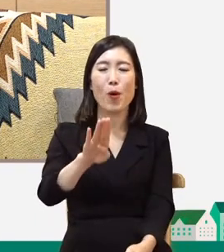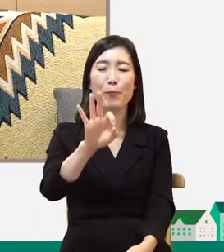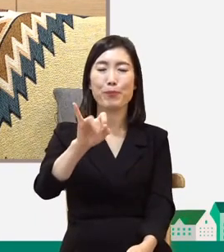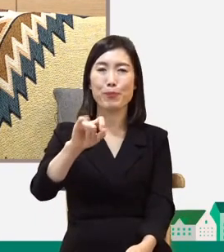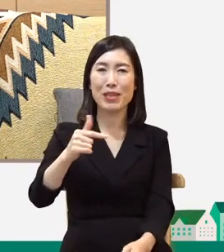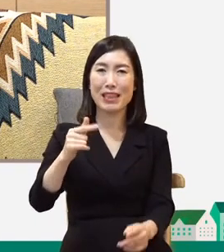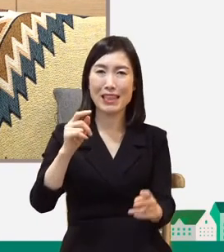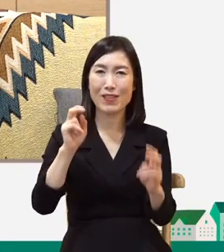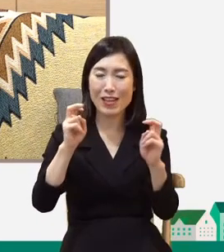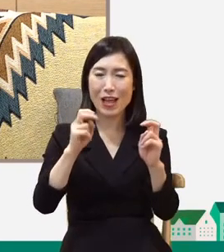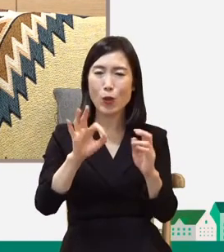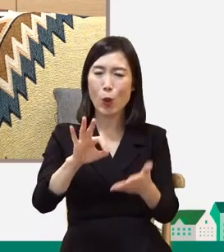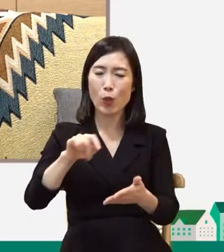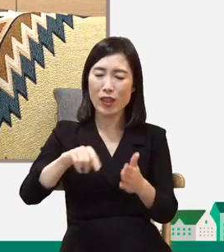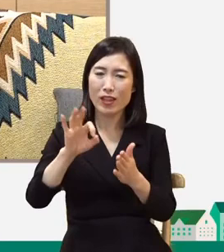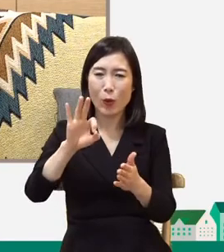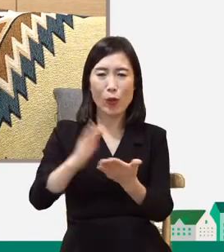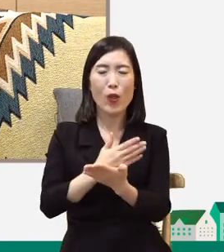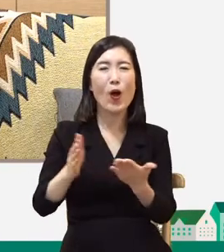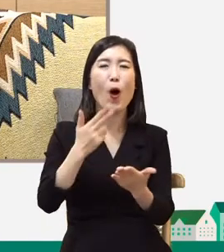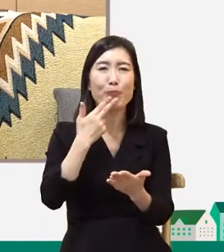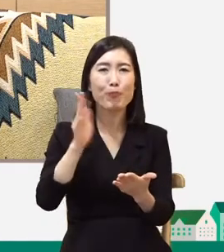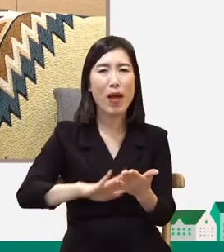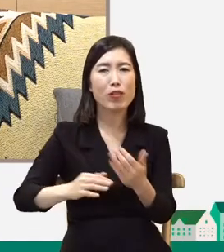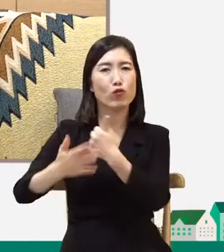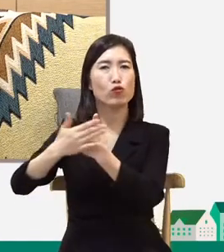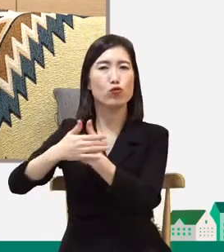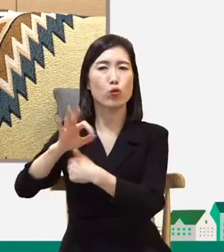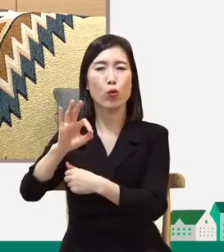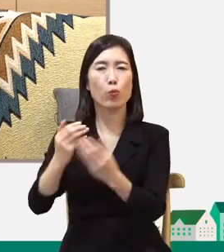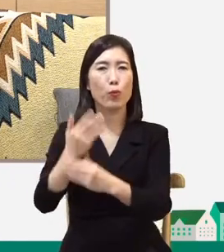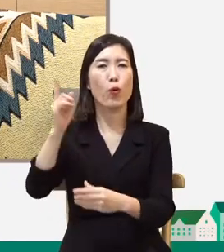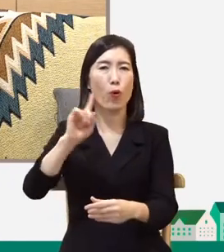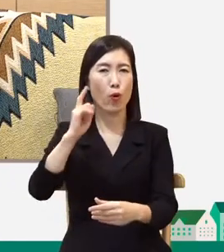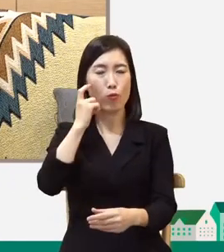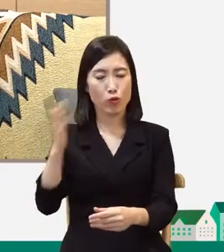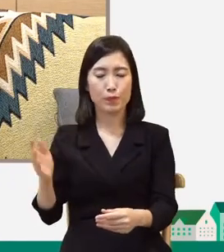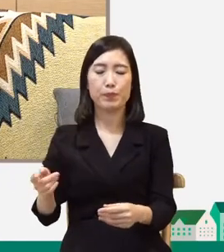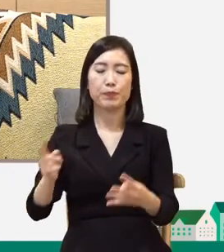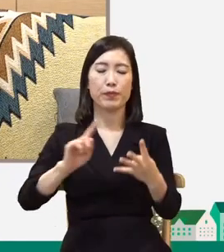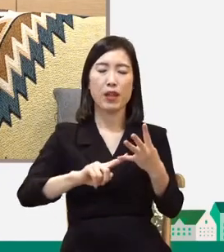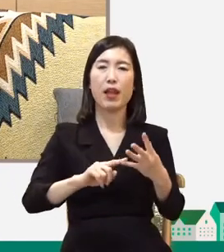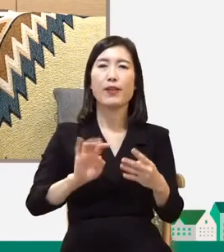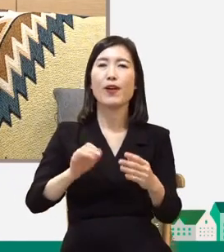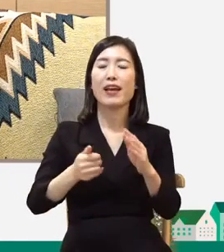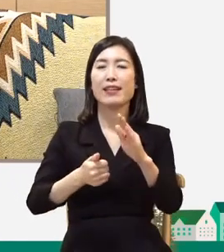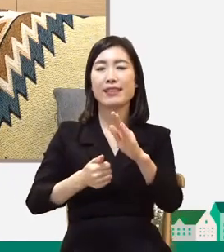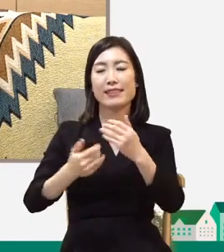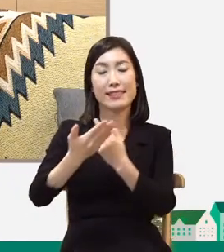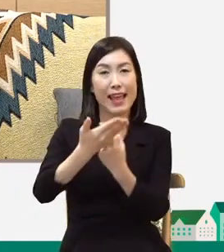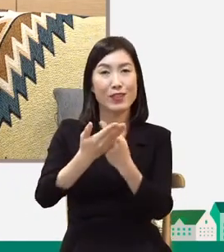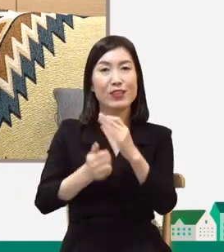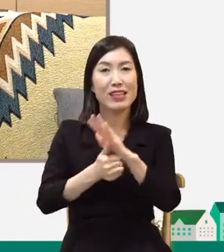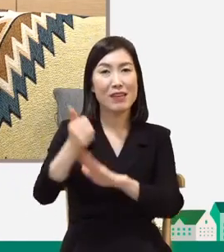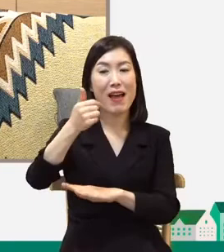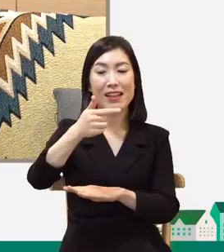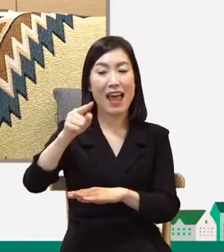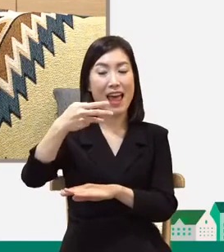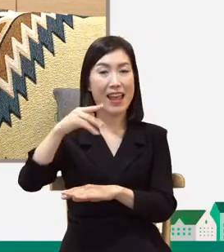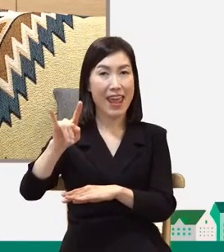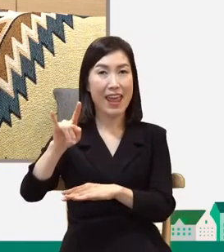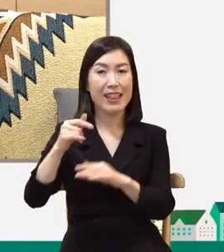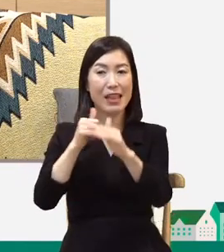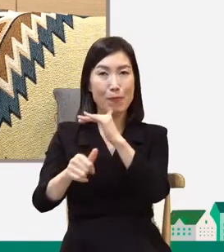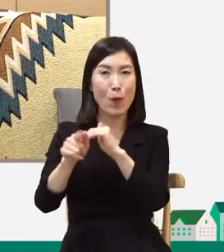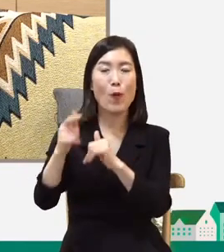재원과 지원이 가능한 건지 여쭤봤고요. 그 다음에 이제 이거는 제주시에 대한 질문입니다. 제주 희망날의 최영렬 대표님께